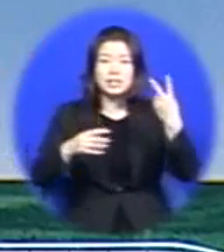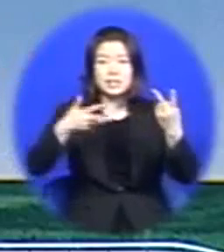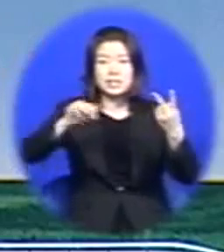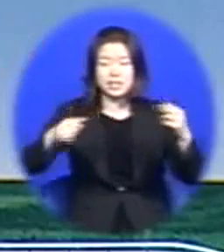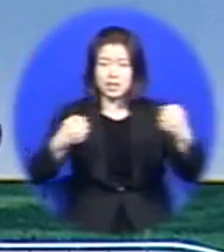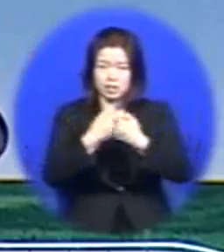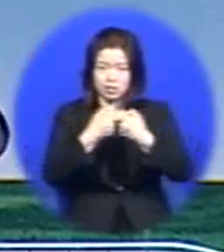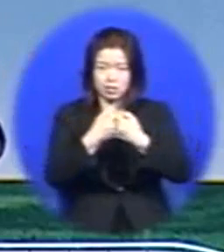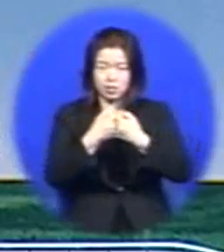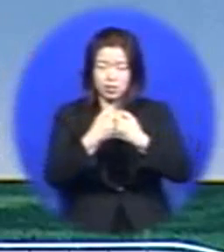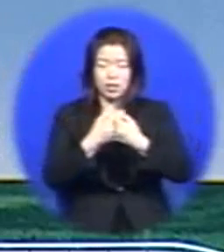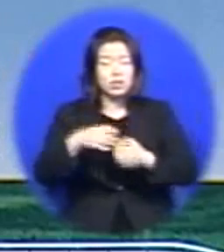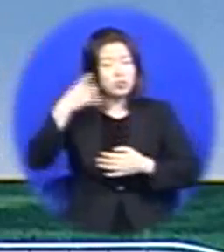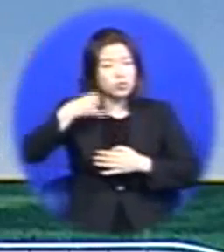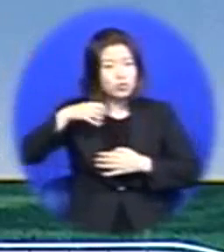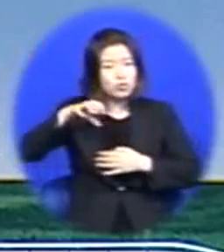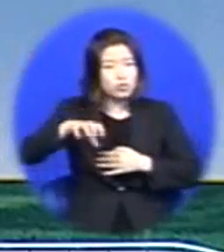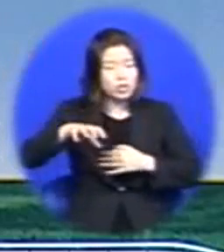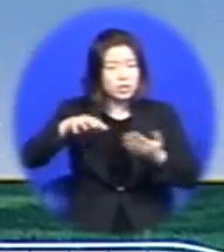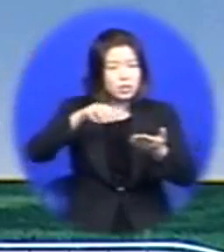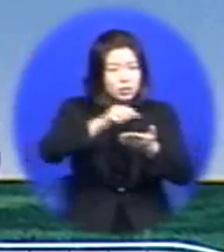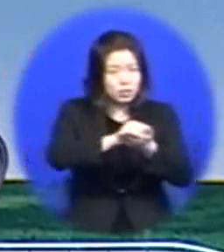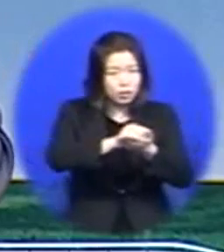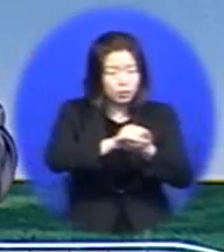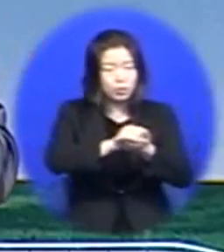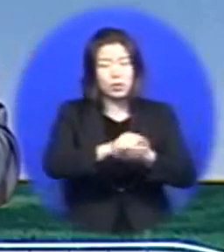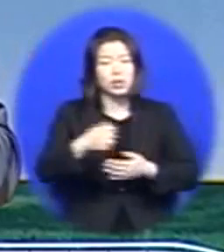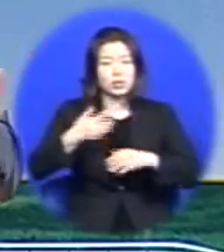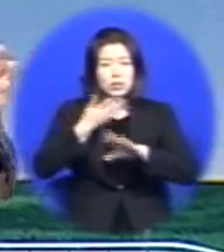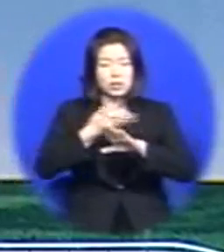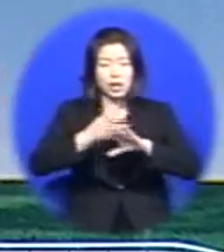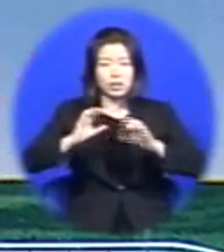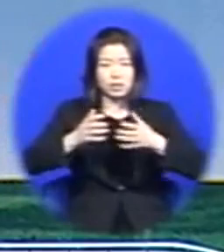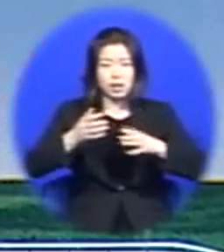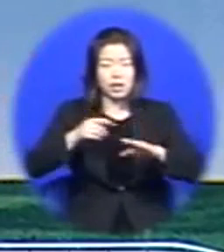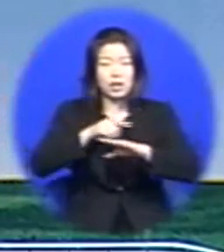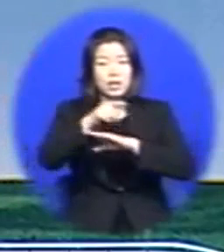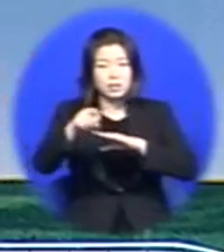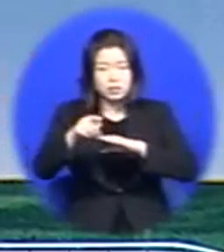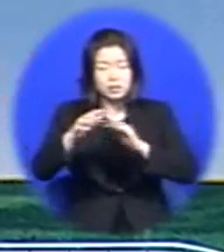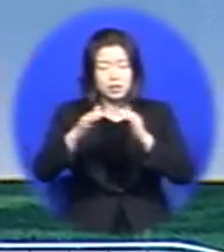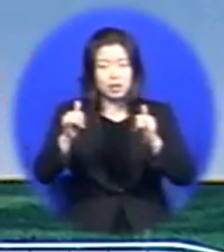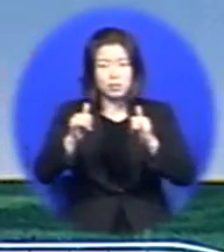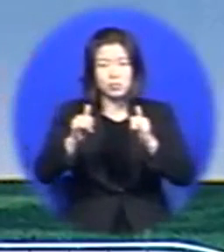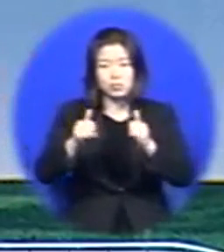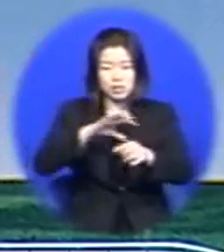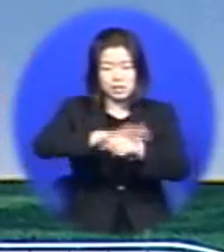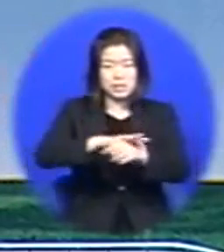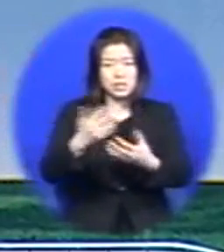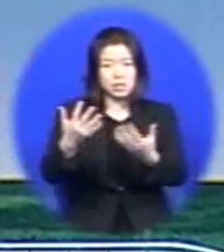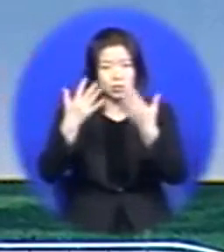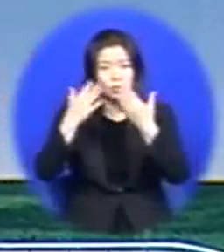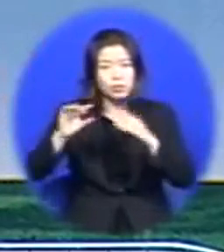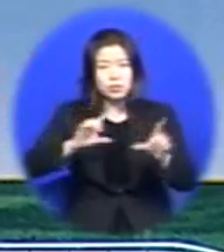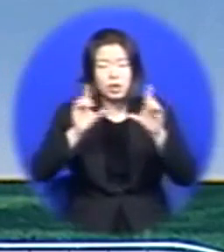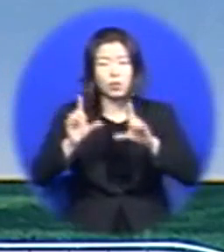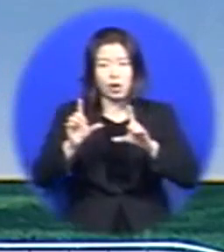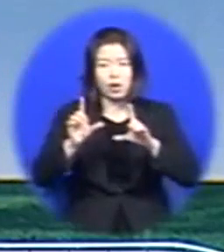중국을 점령하고 그리고 그 외국인들은 다 수용소 생활을 해야 됩니다. 그